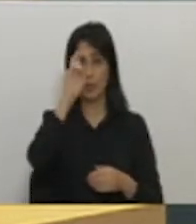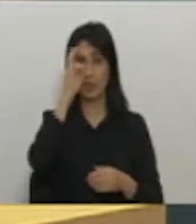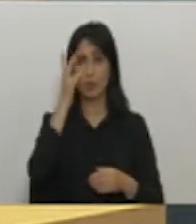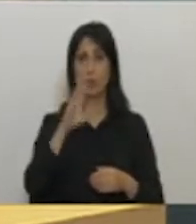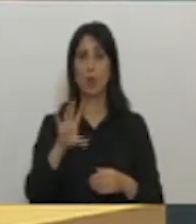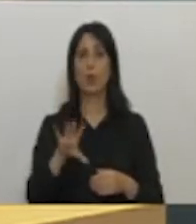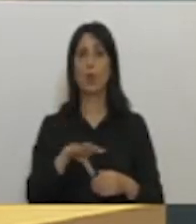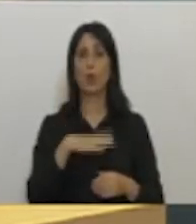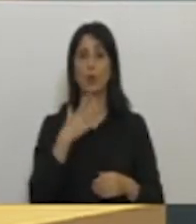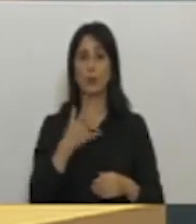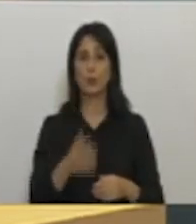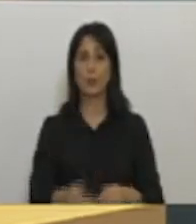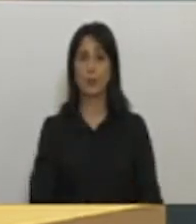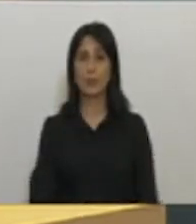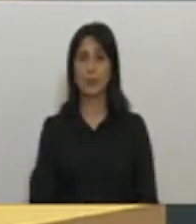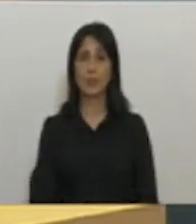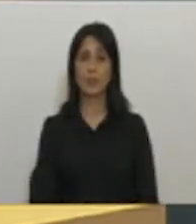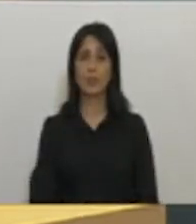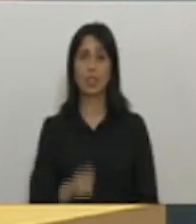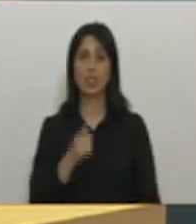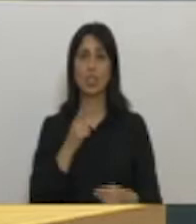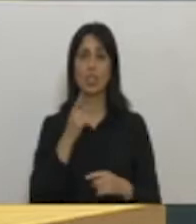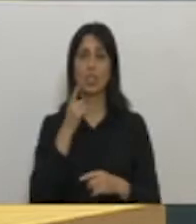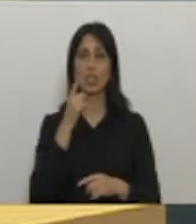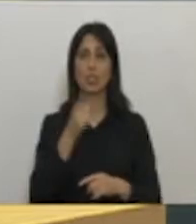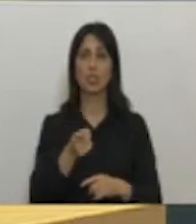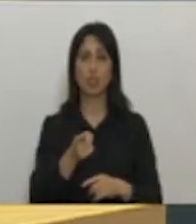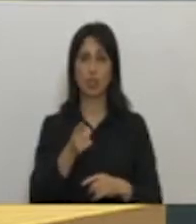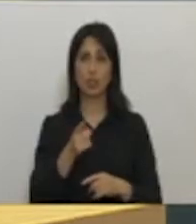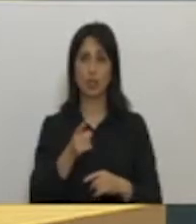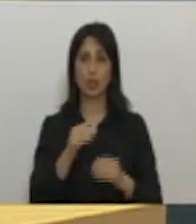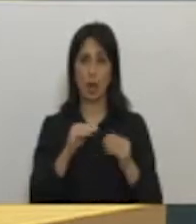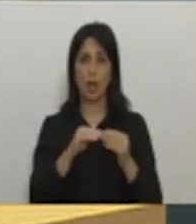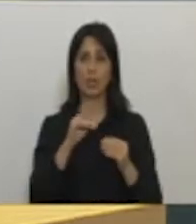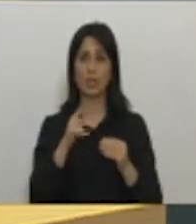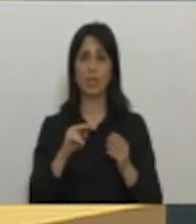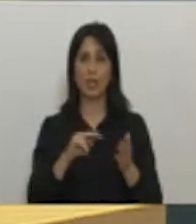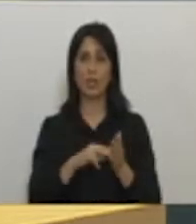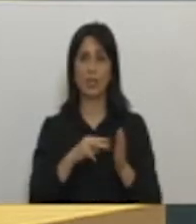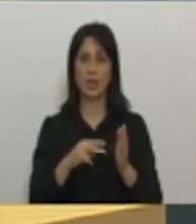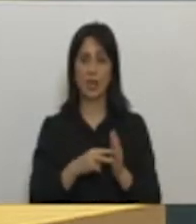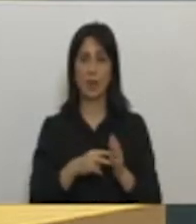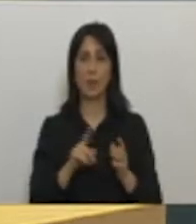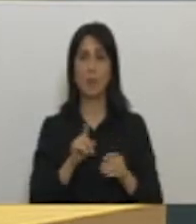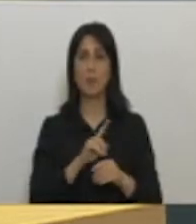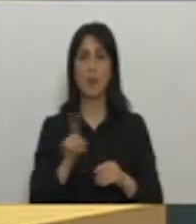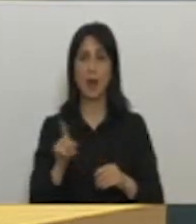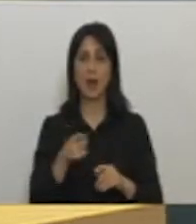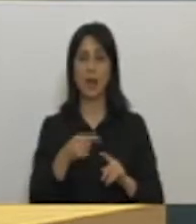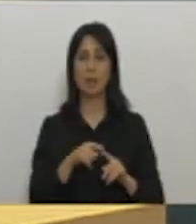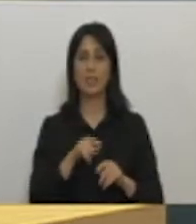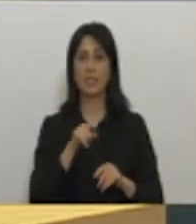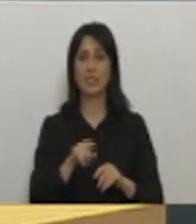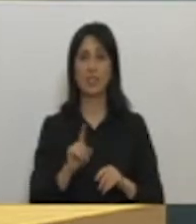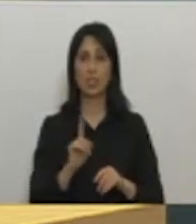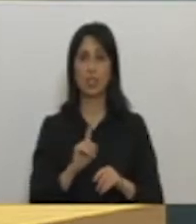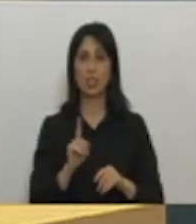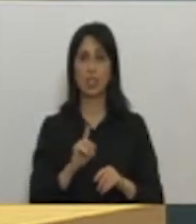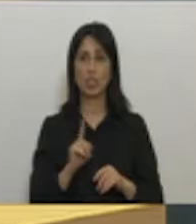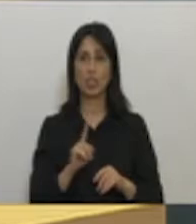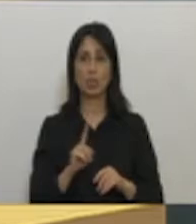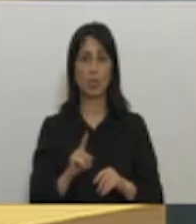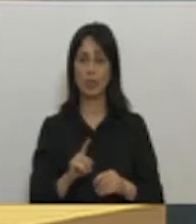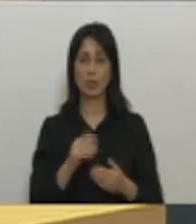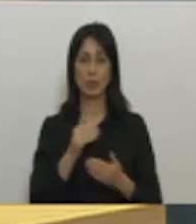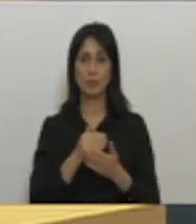ქონდეს შორს ჭვრეტელი 10 წლიანი გეგმაც, მაგრამ იმისათვის, რომ საქმე